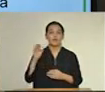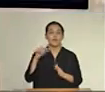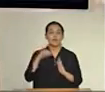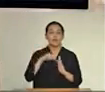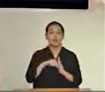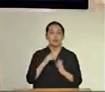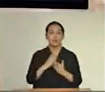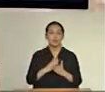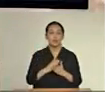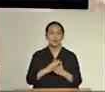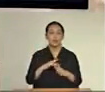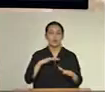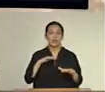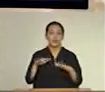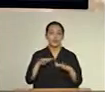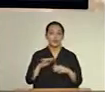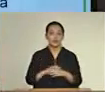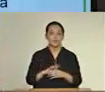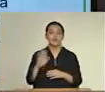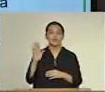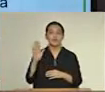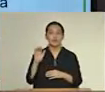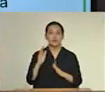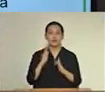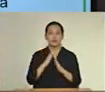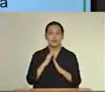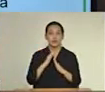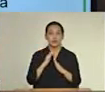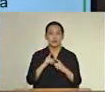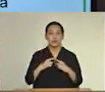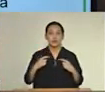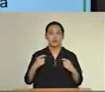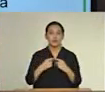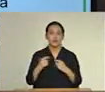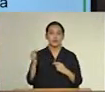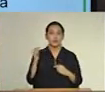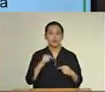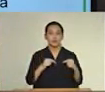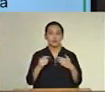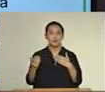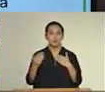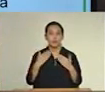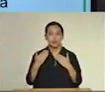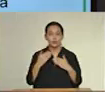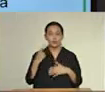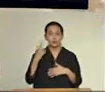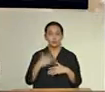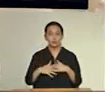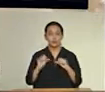boradigan jarayonlar va hattoki tabiat bilan organizm o'rtasidagi munosabatlar